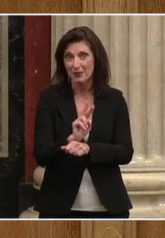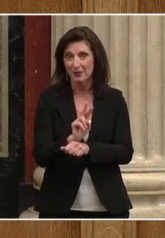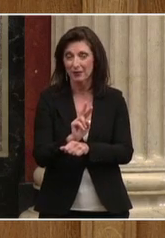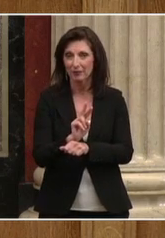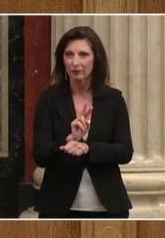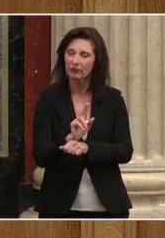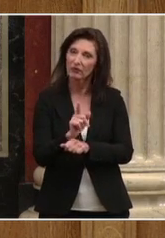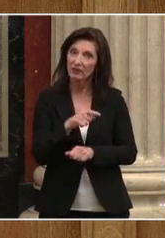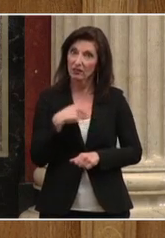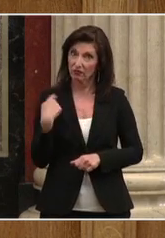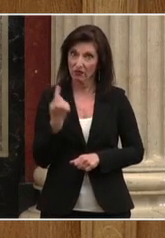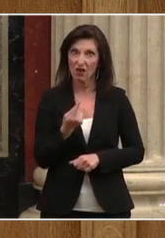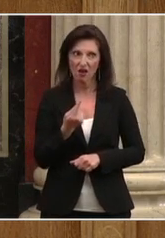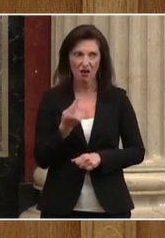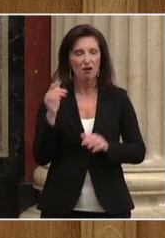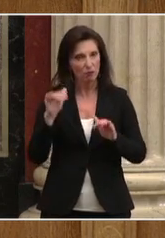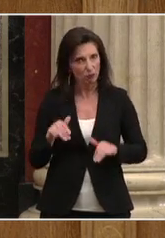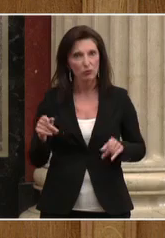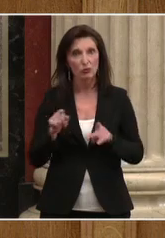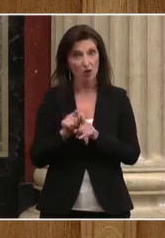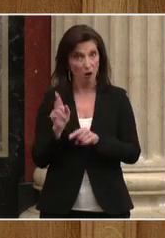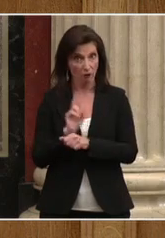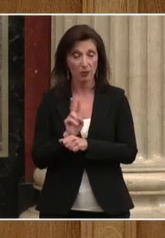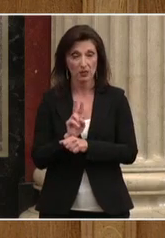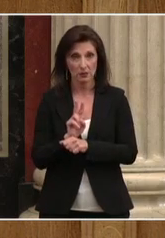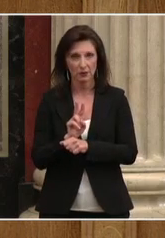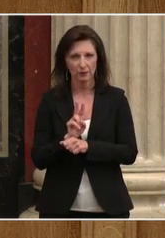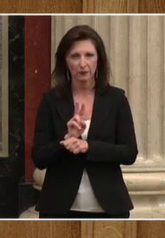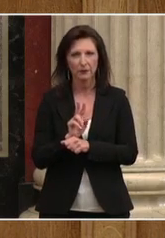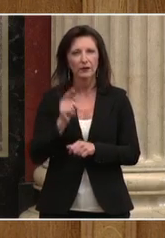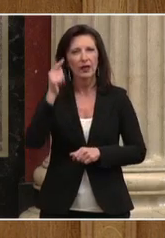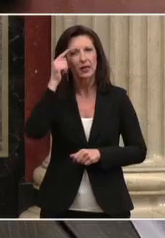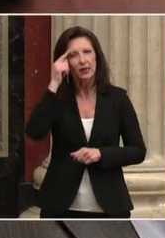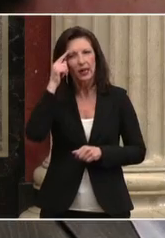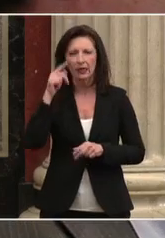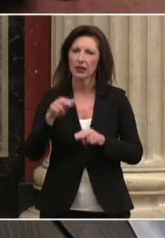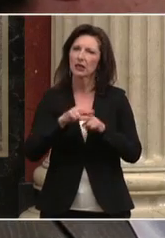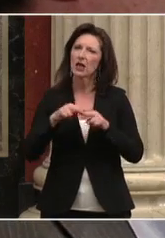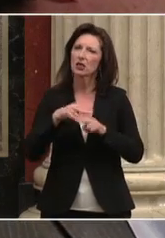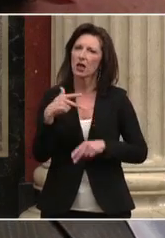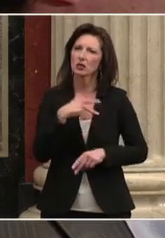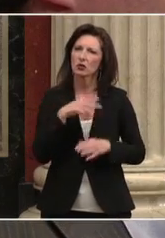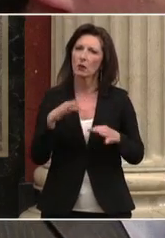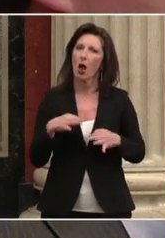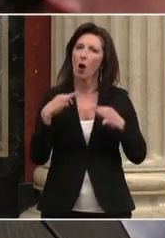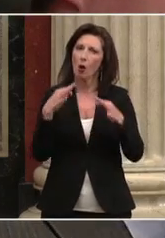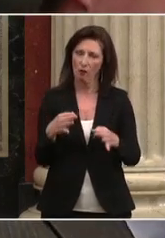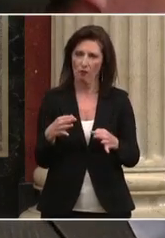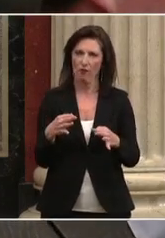Wir müssen auch aufpassen. Wir gedenken der Opfer des Nationalsozialismus, weil wir